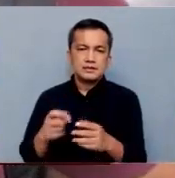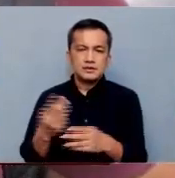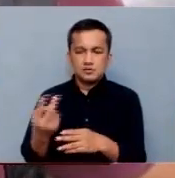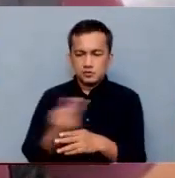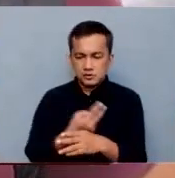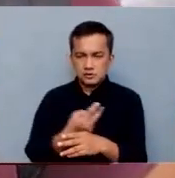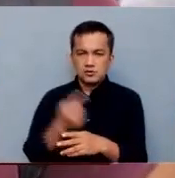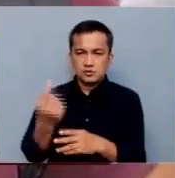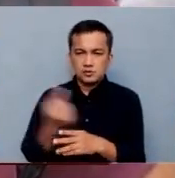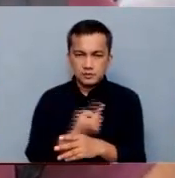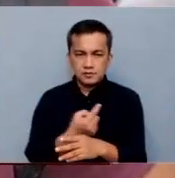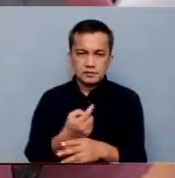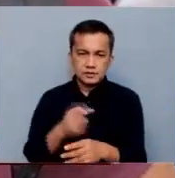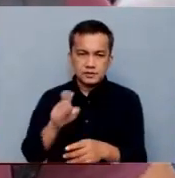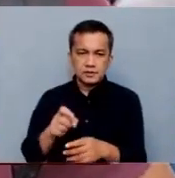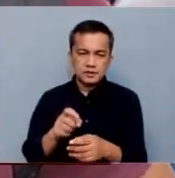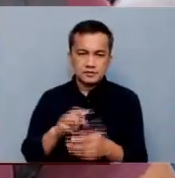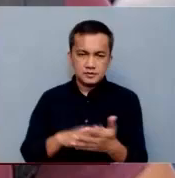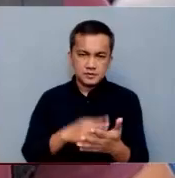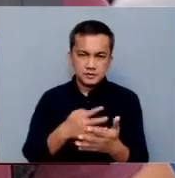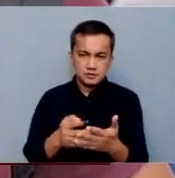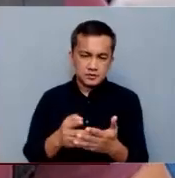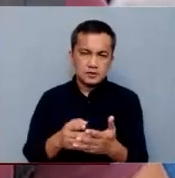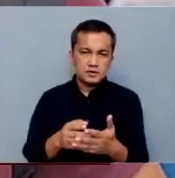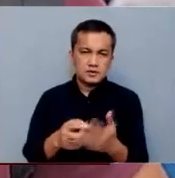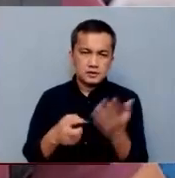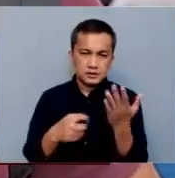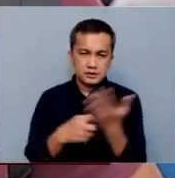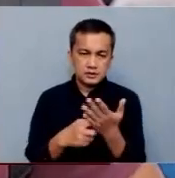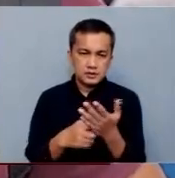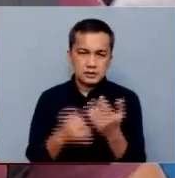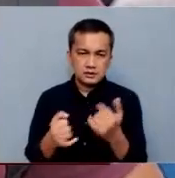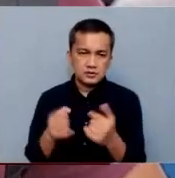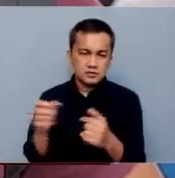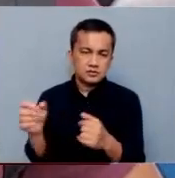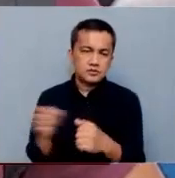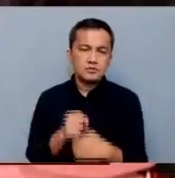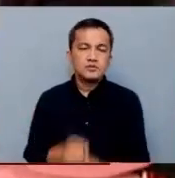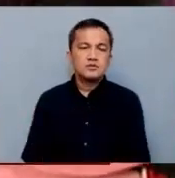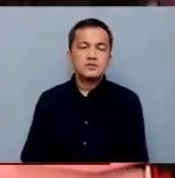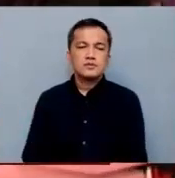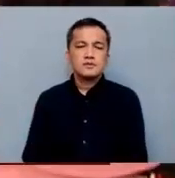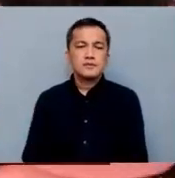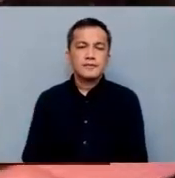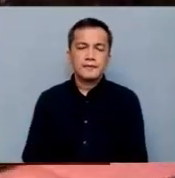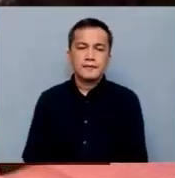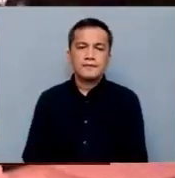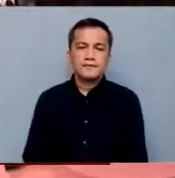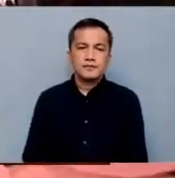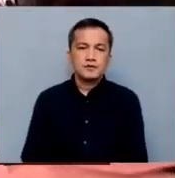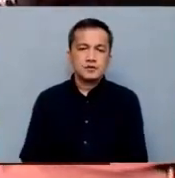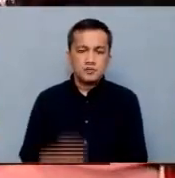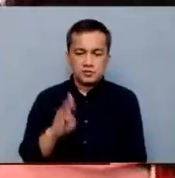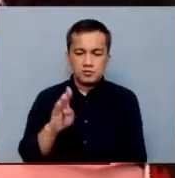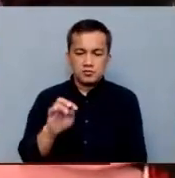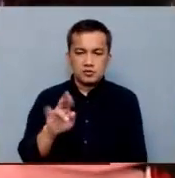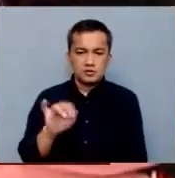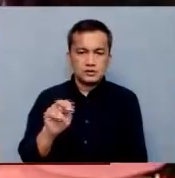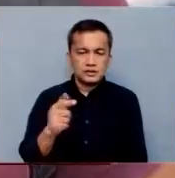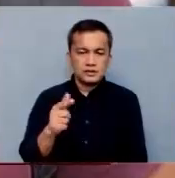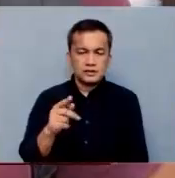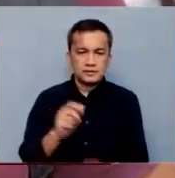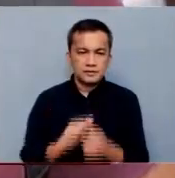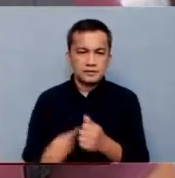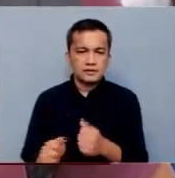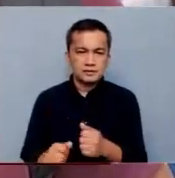dapat nakapag-bookan na ng ticket para ngayon kuha ka na lang ng booking, boarding pass. Di namin alam na ganito pala yung